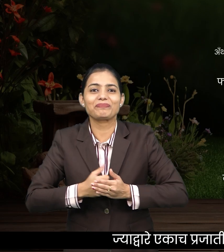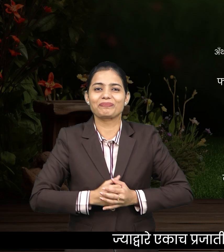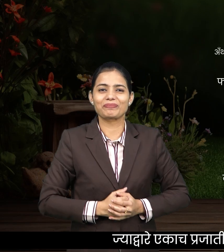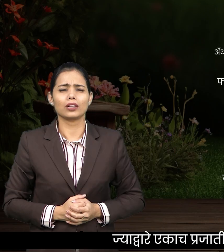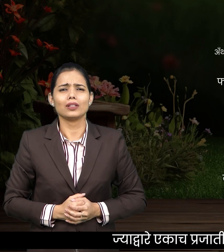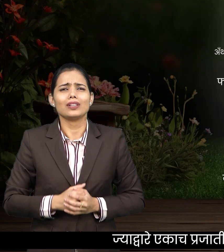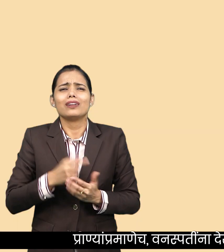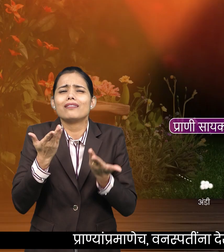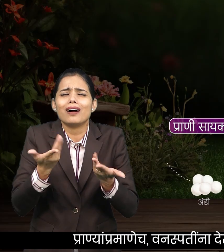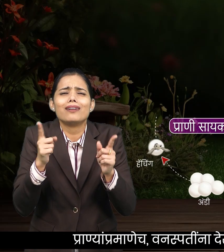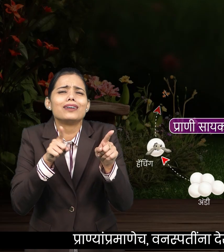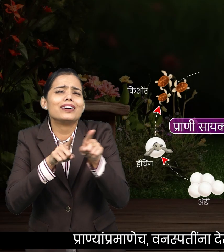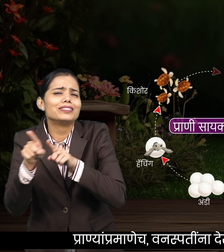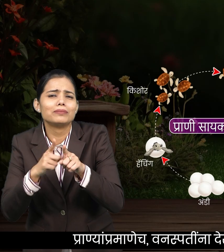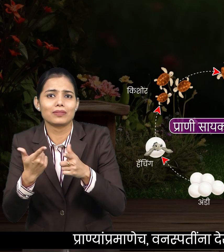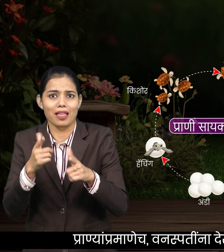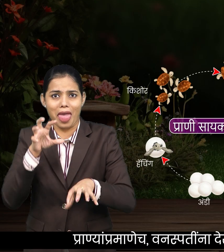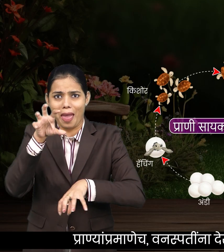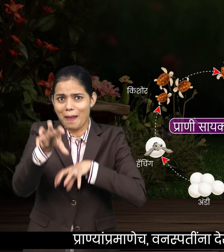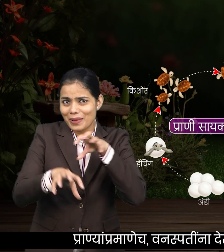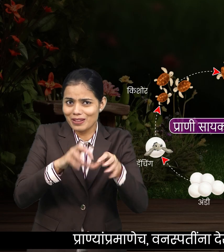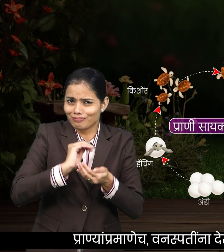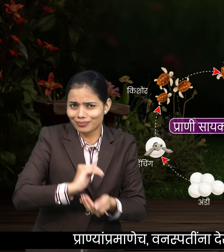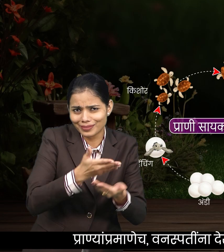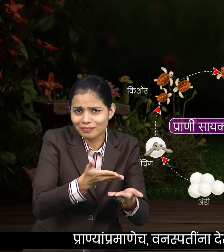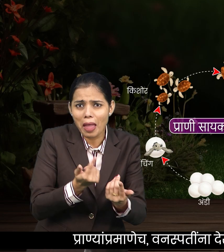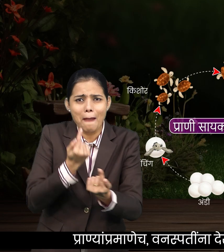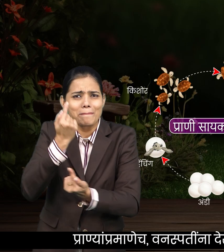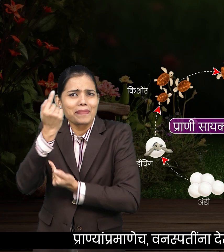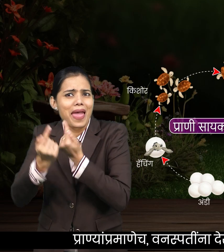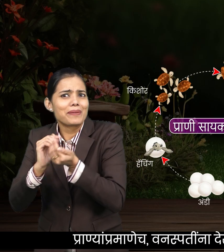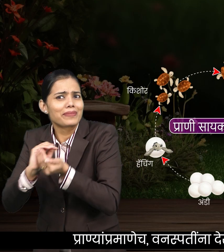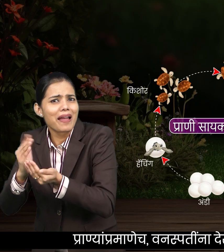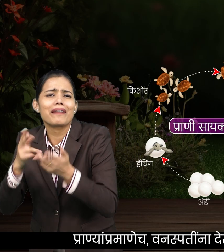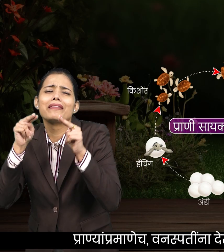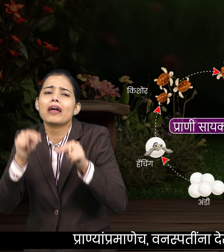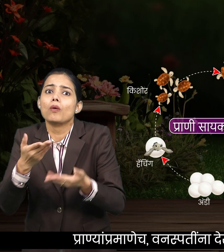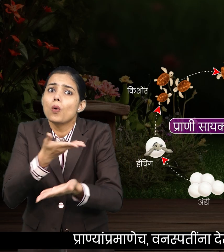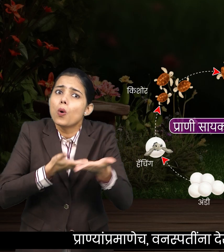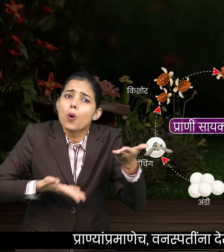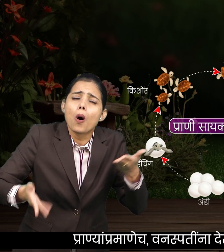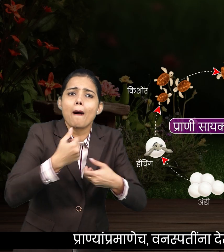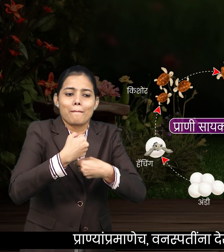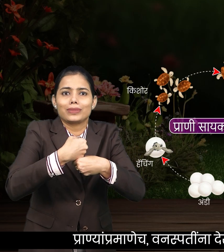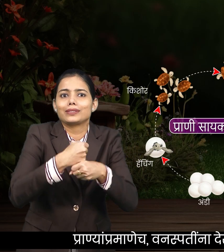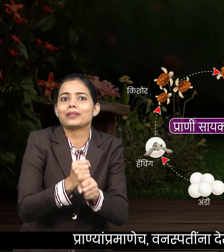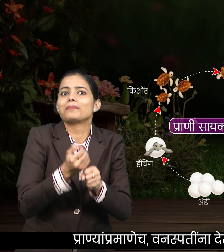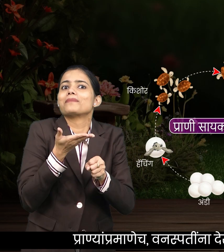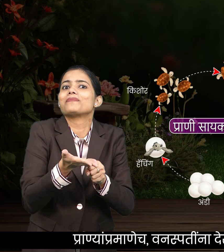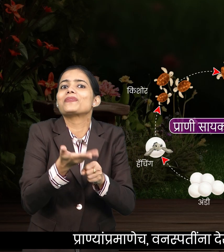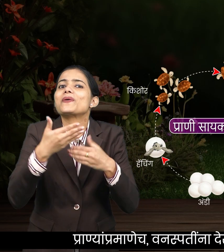निर्माण होतात। प्राण्यांप्रमाणे वनस्पतींना देखील त्यांचे जीवनचक्र